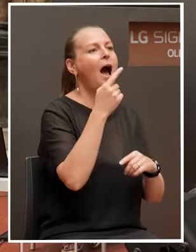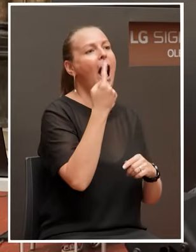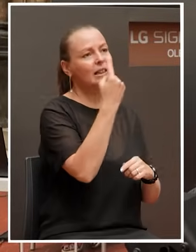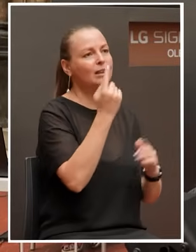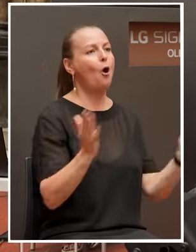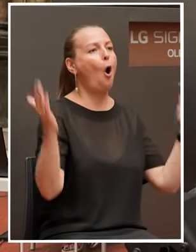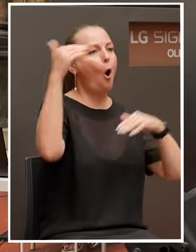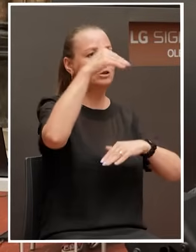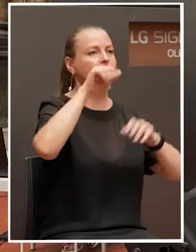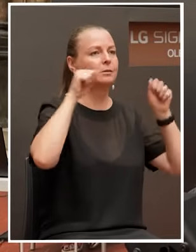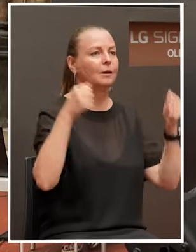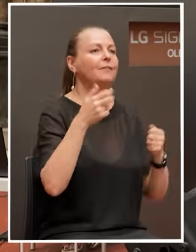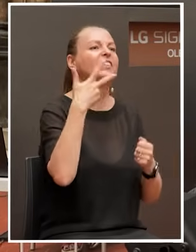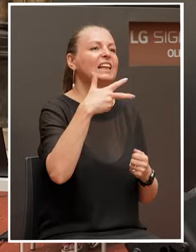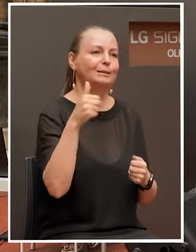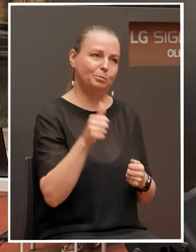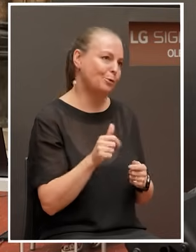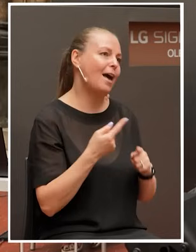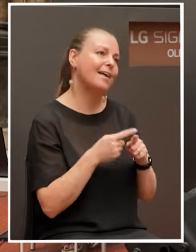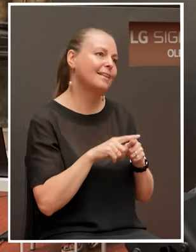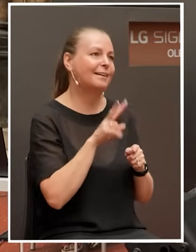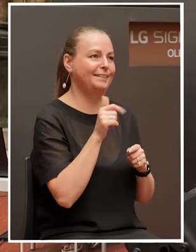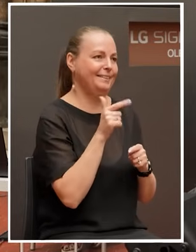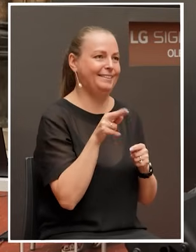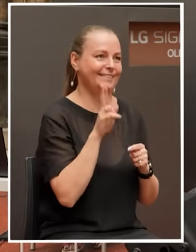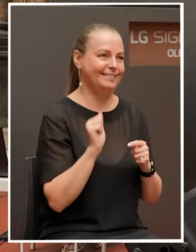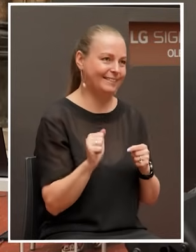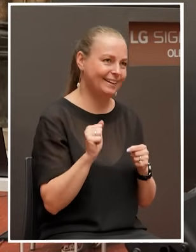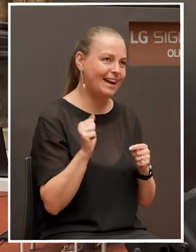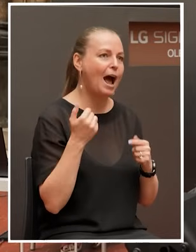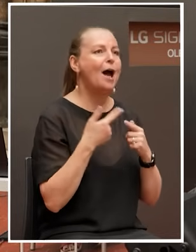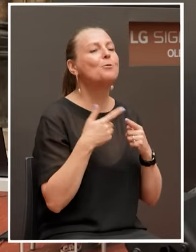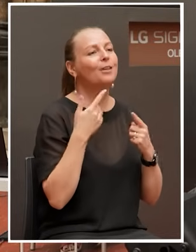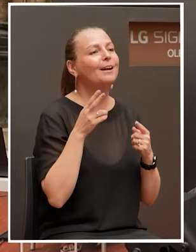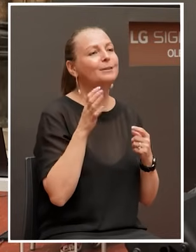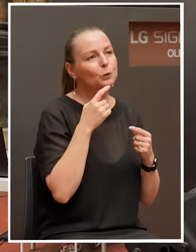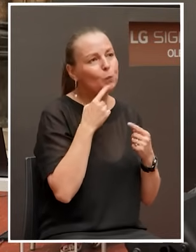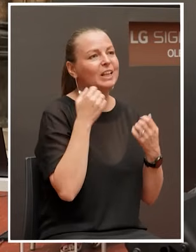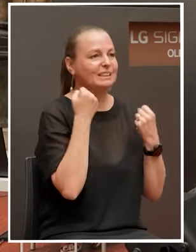минут, это теперь такое общее место, от которого очень трудно избавиться, но надо.